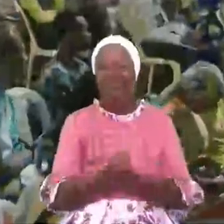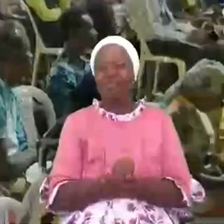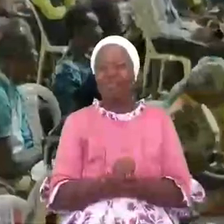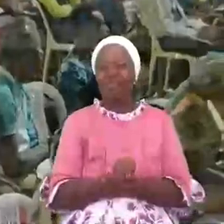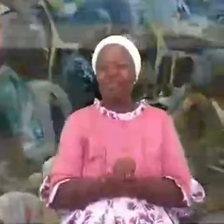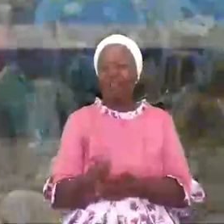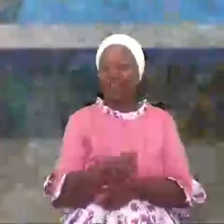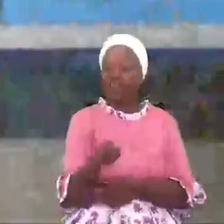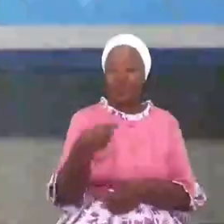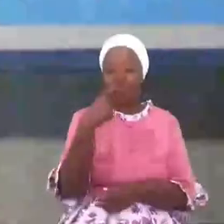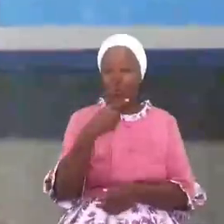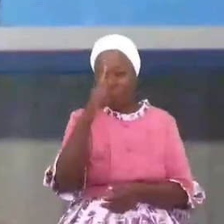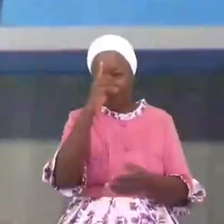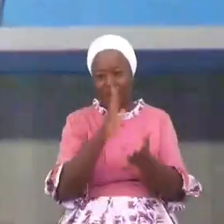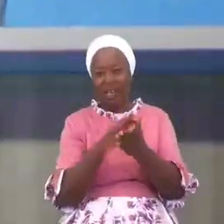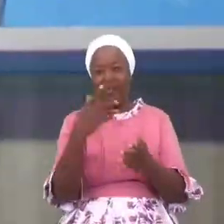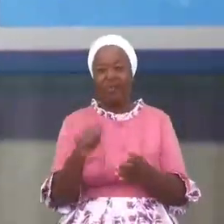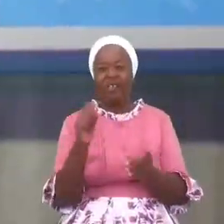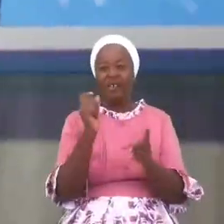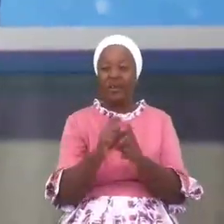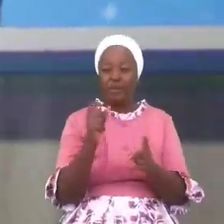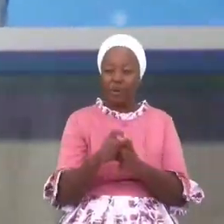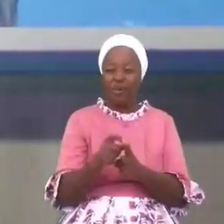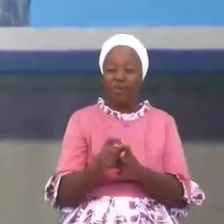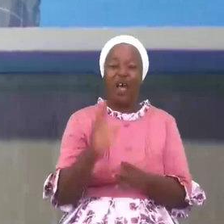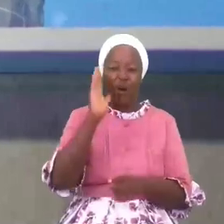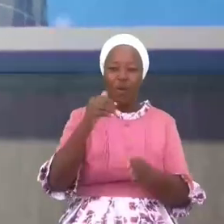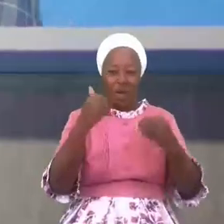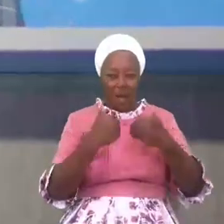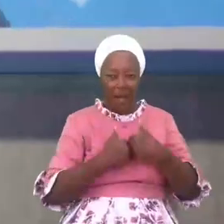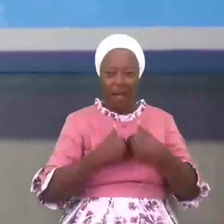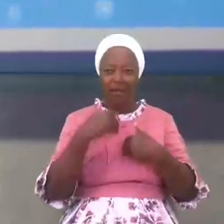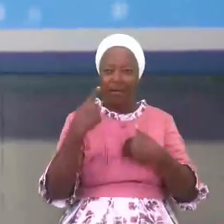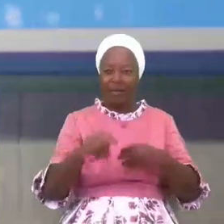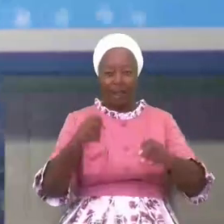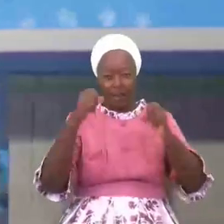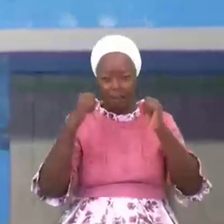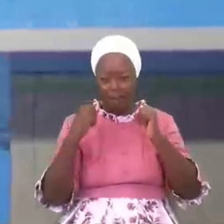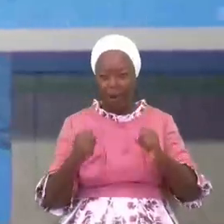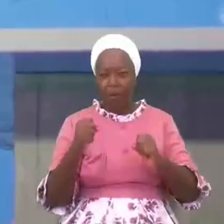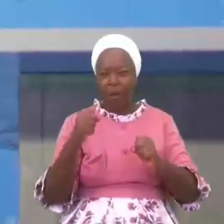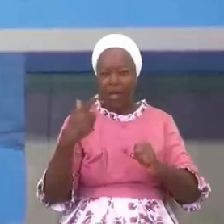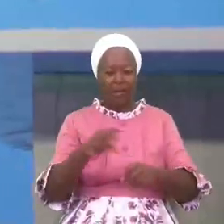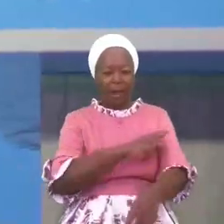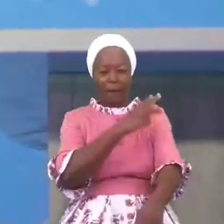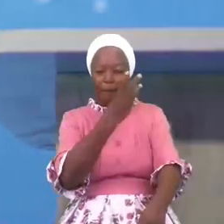Ceux qui croient au rapport, au témoignage, auront la puissance, la force,